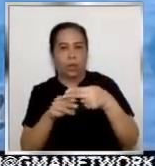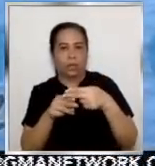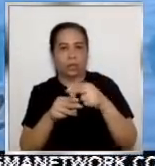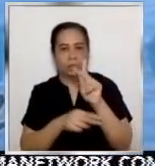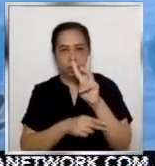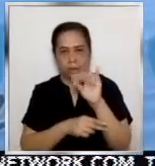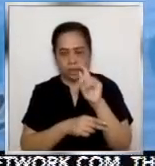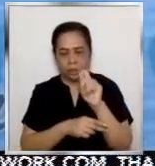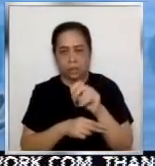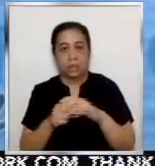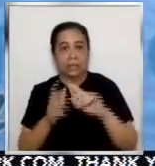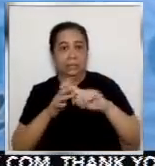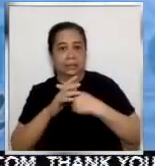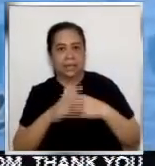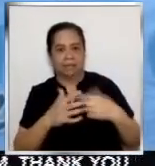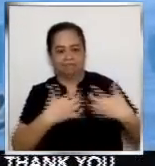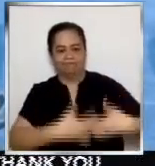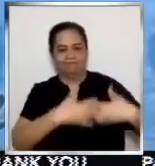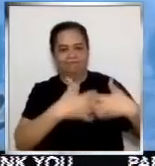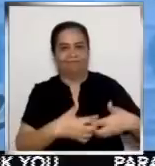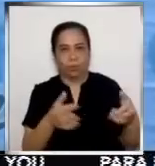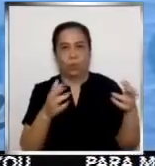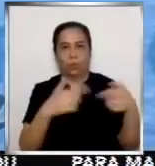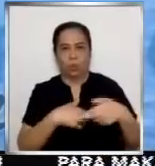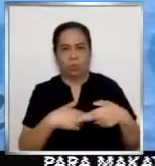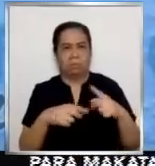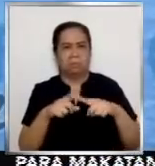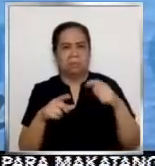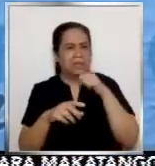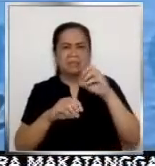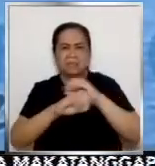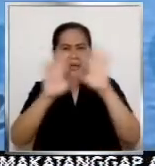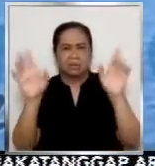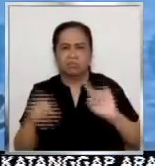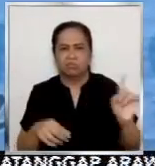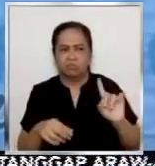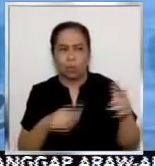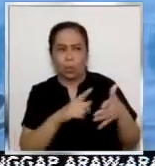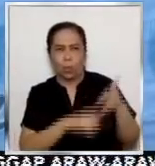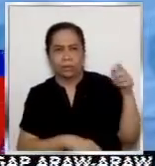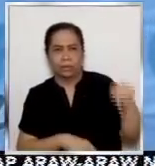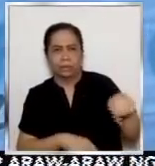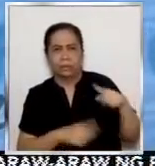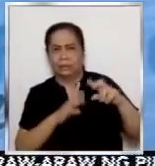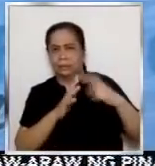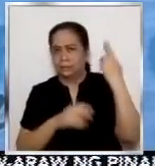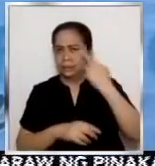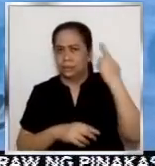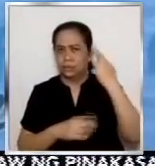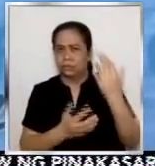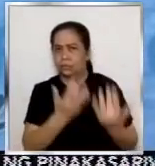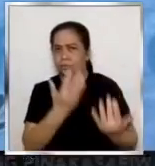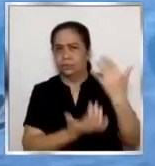sa engine room ng tanker pero hindi pa malinaw sa ngayon kung ano ang sanhi ng apoy.